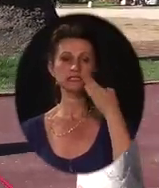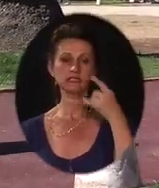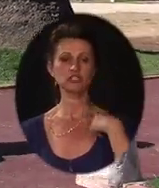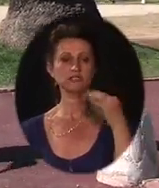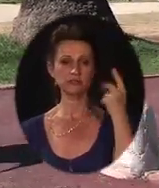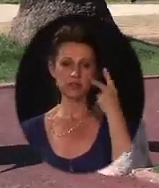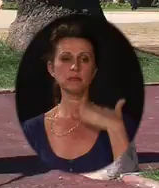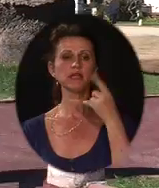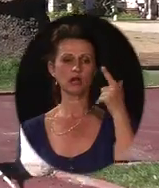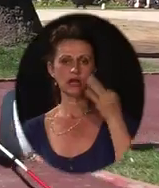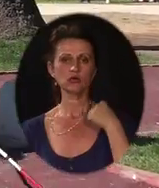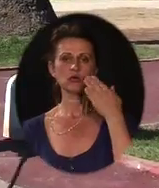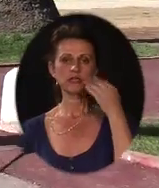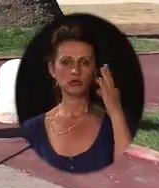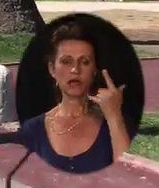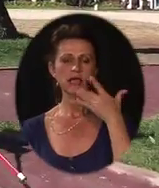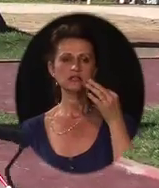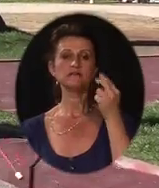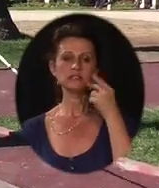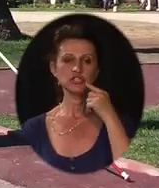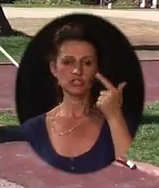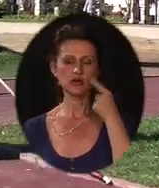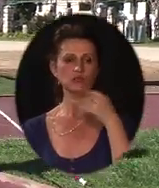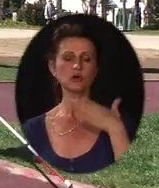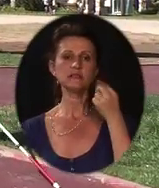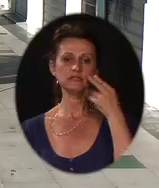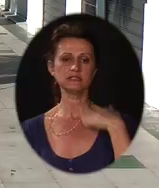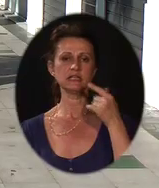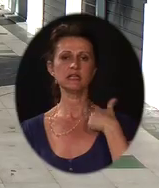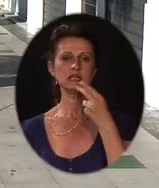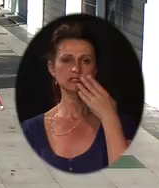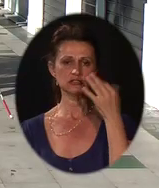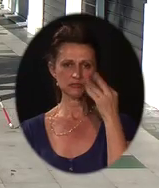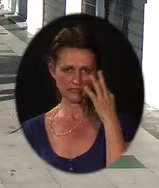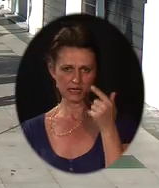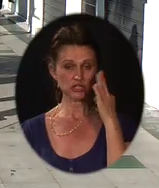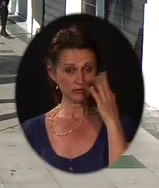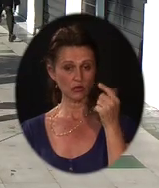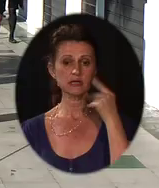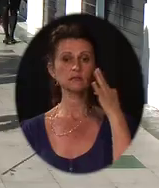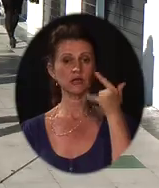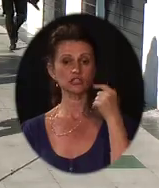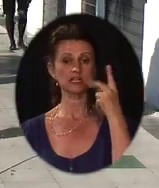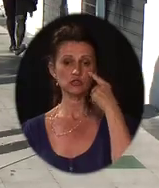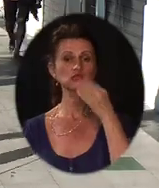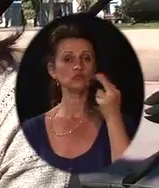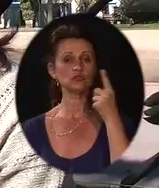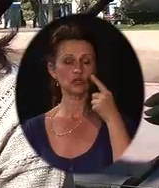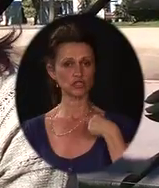'est bien, mais dans la rue, il doit être très vigilant pour éviter les obstacles. À chaque fois qu'il marche, il y a de nouveaux dangers.